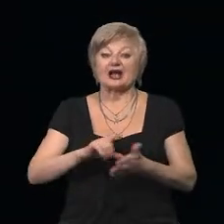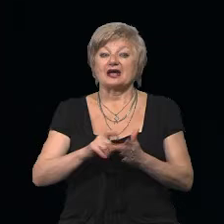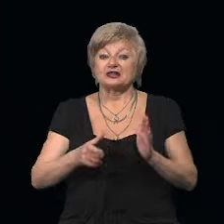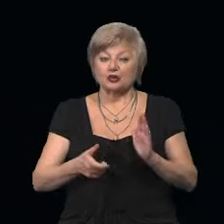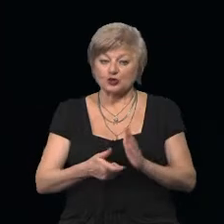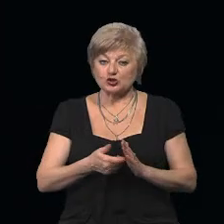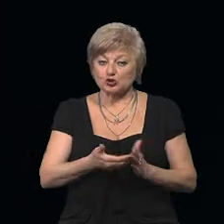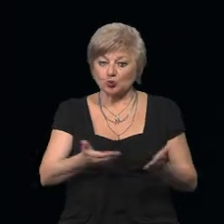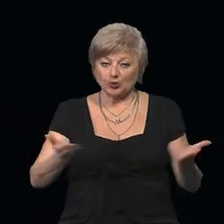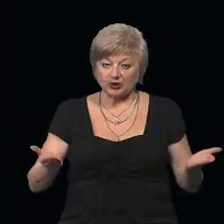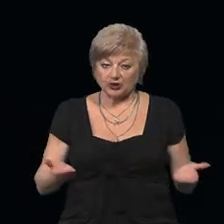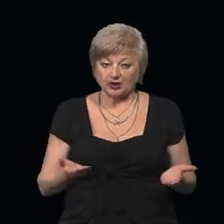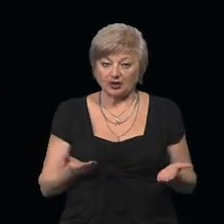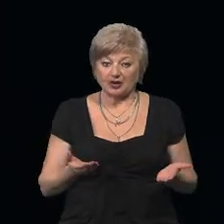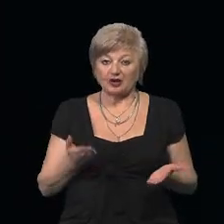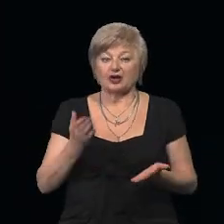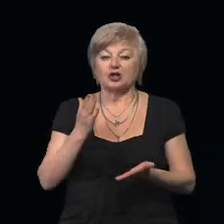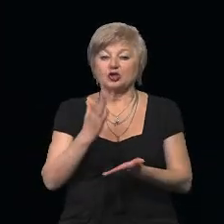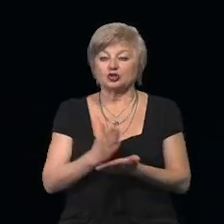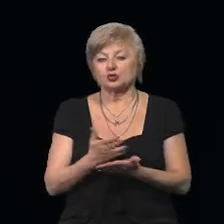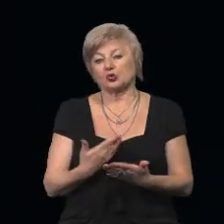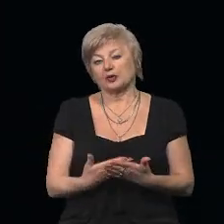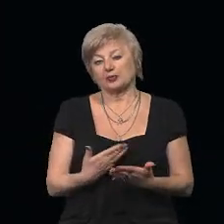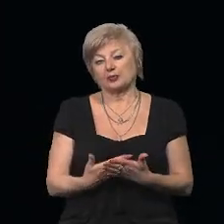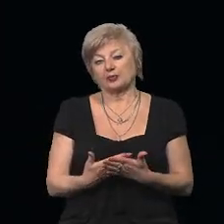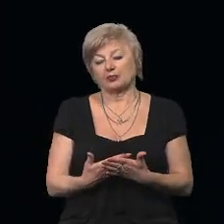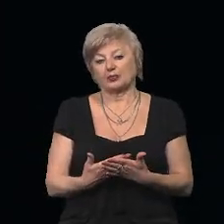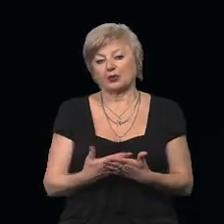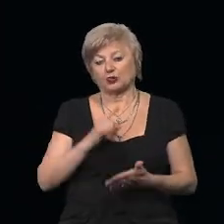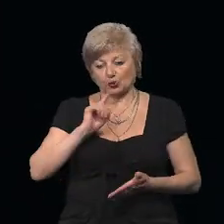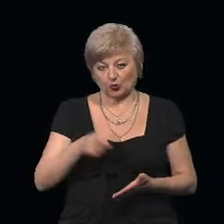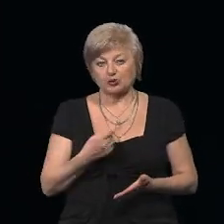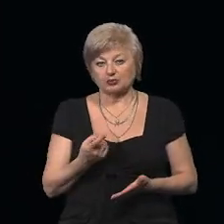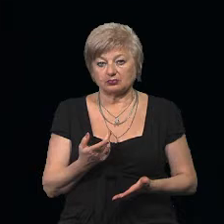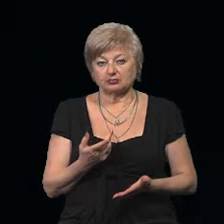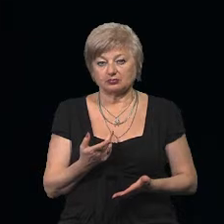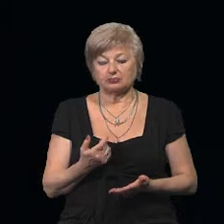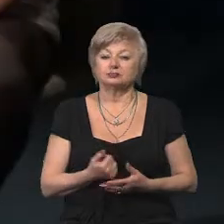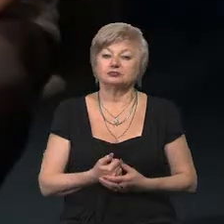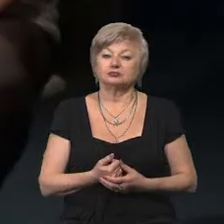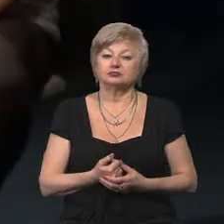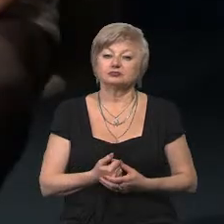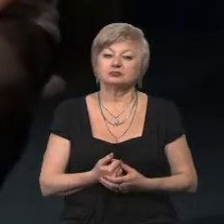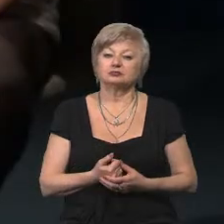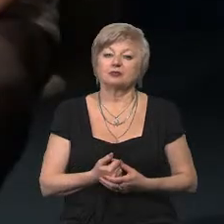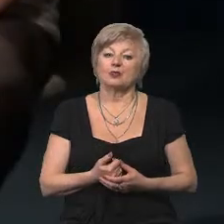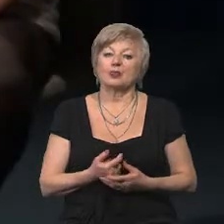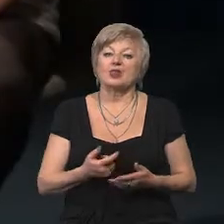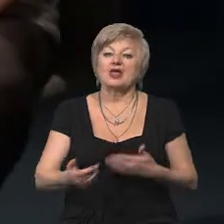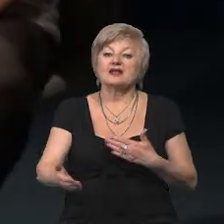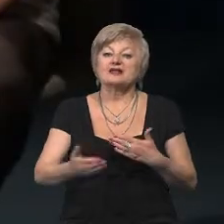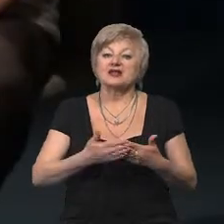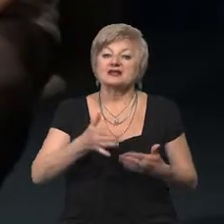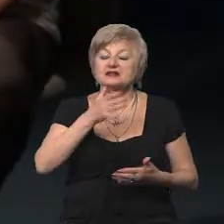«Перформанс», вона існує десь близько року. Так? Чи не настав час все ж таки